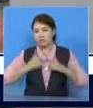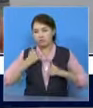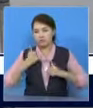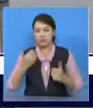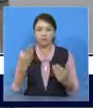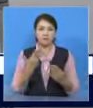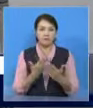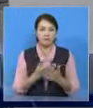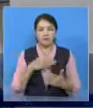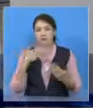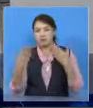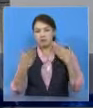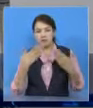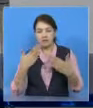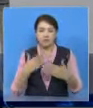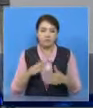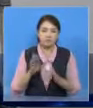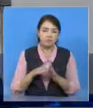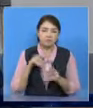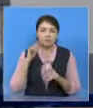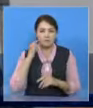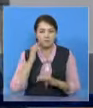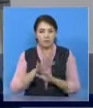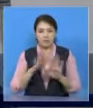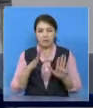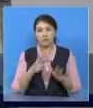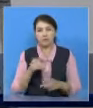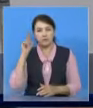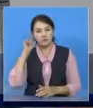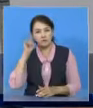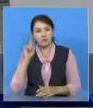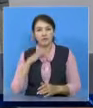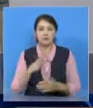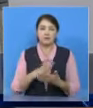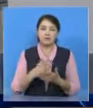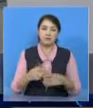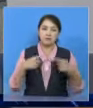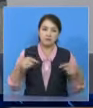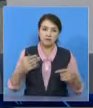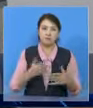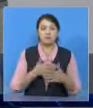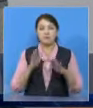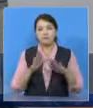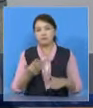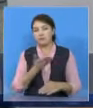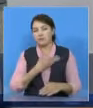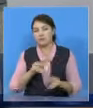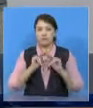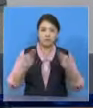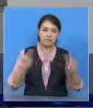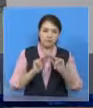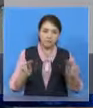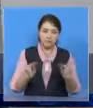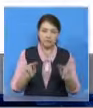способности, разговаривать, не комплексовать. У некоторых есть же коррекция слуха и так далее. Ну и потом наш